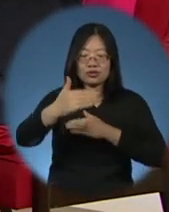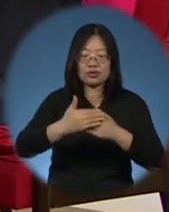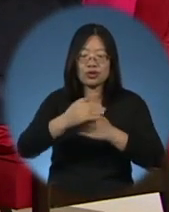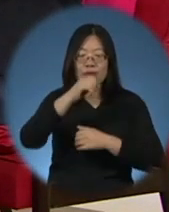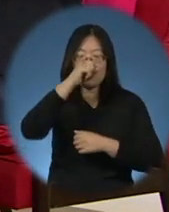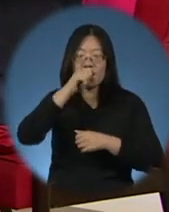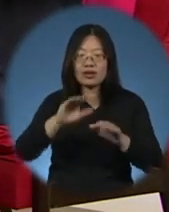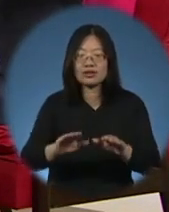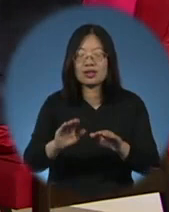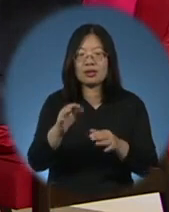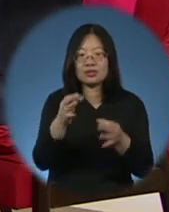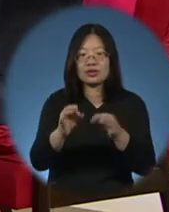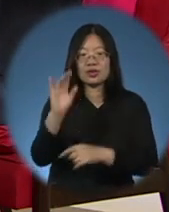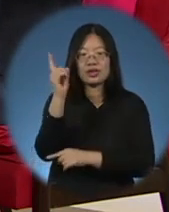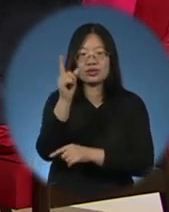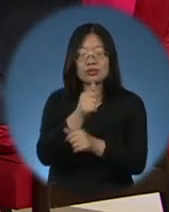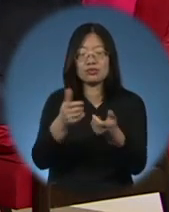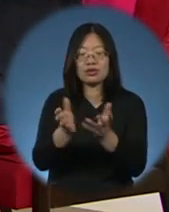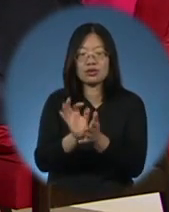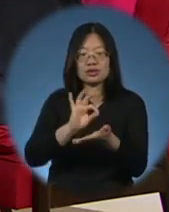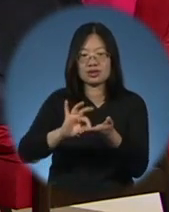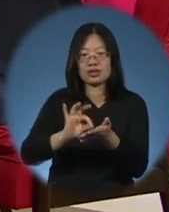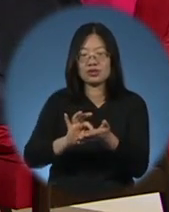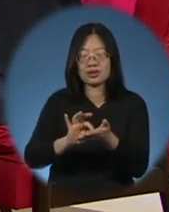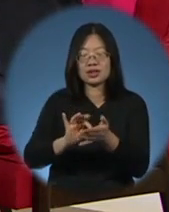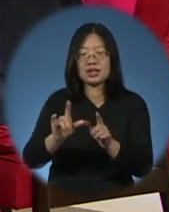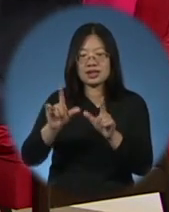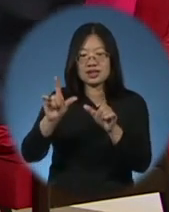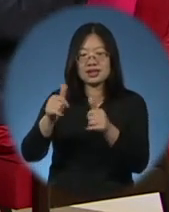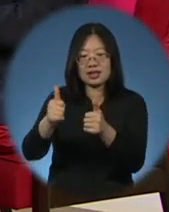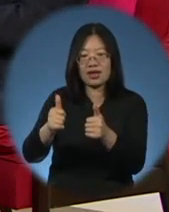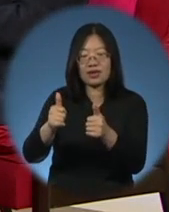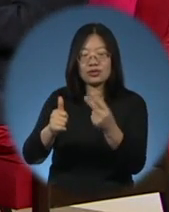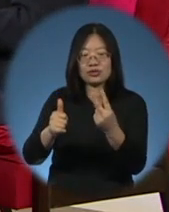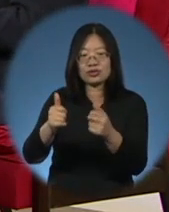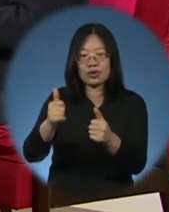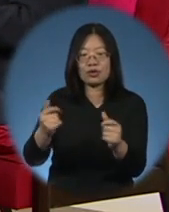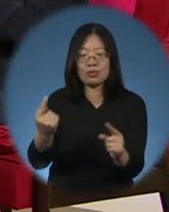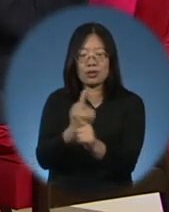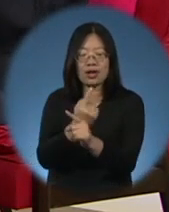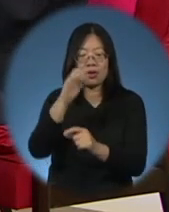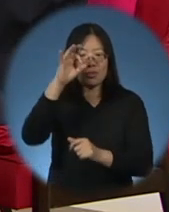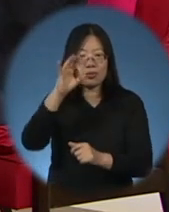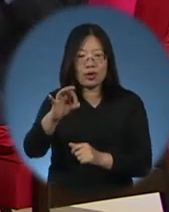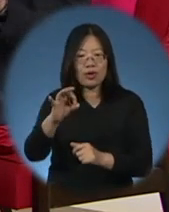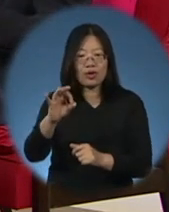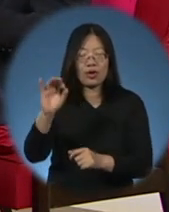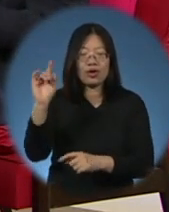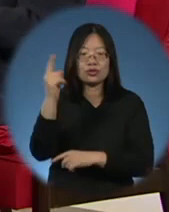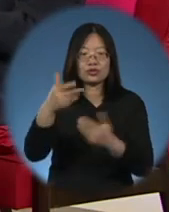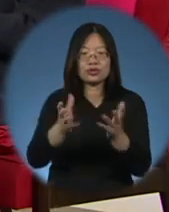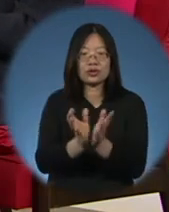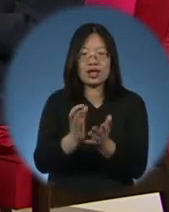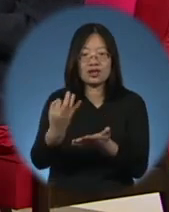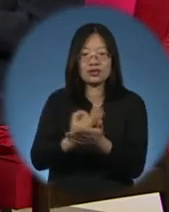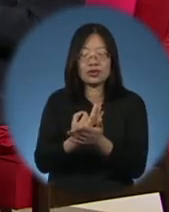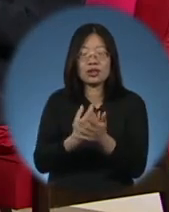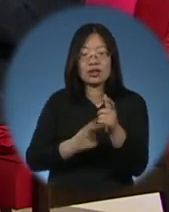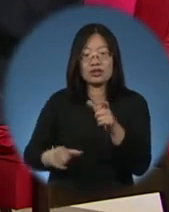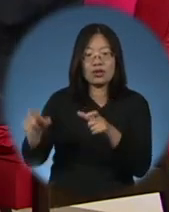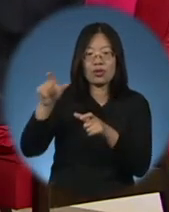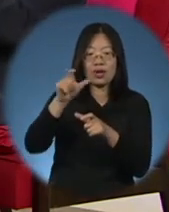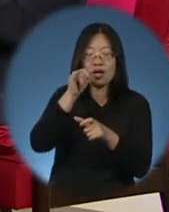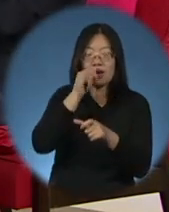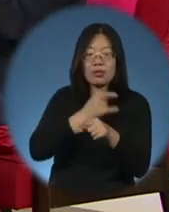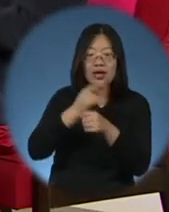현재 프로야구위원회에서 사용하는 일정표에서 두 경기를 바꿔봤더니 프로야구 구단 전체의 수익이 올라가더라. 그럼